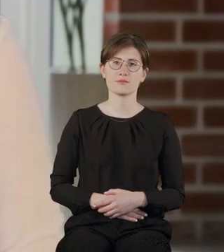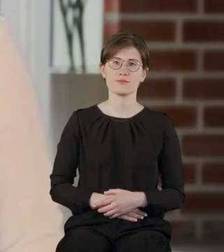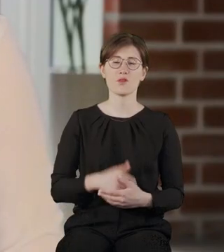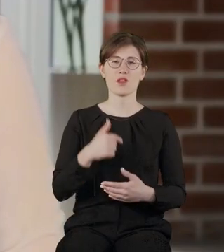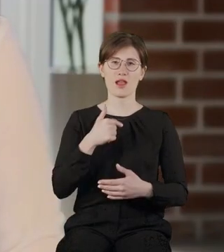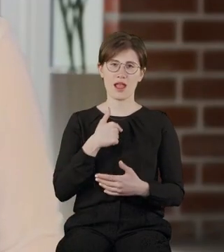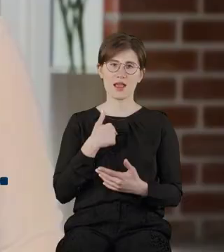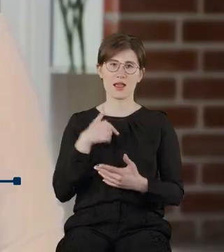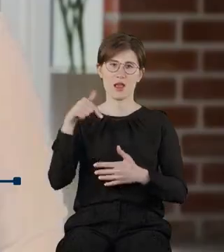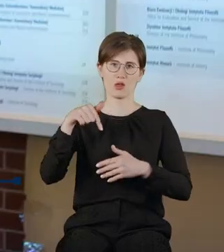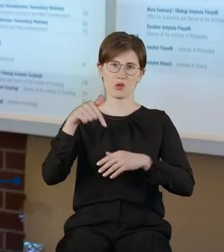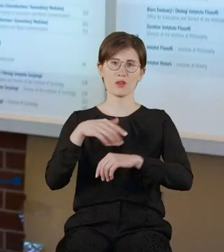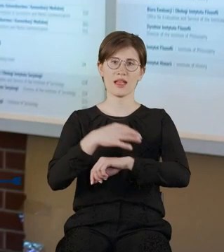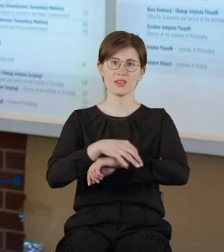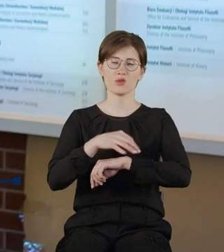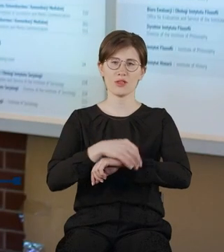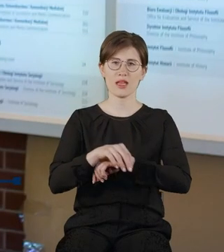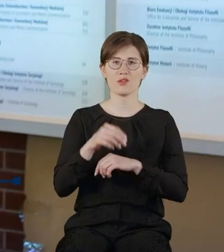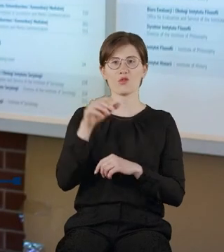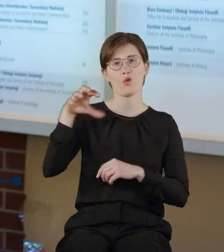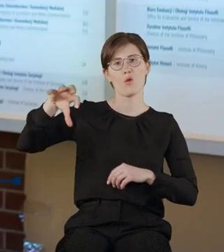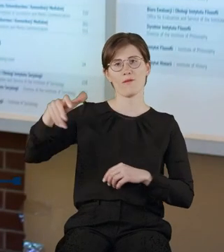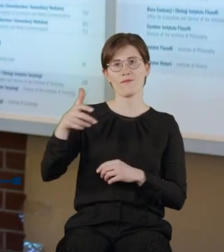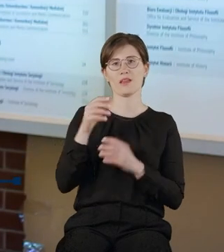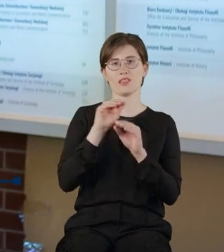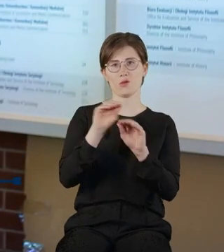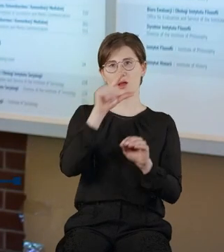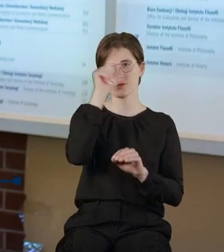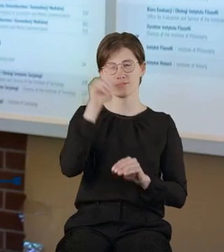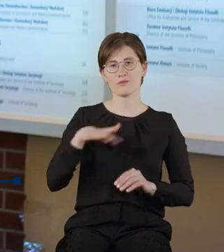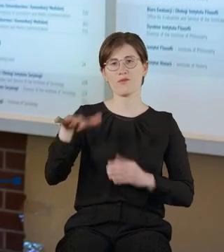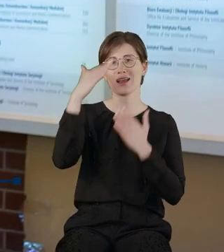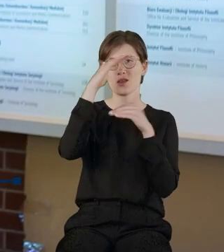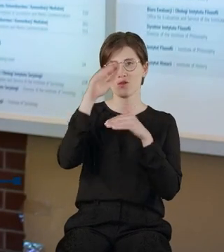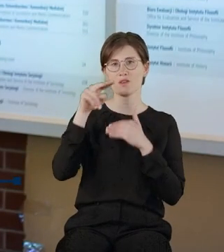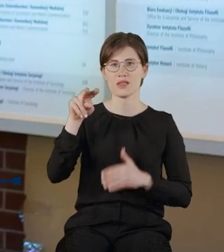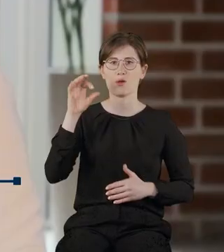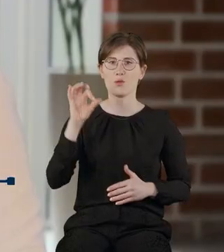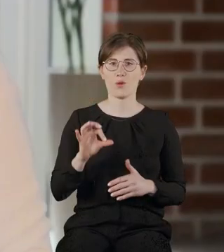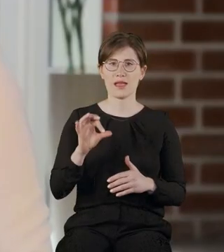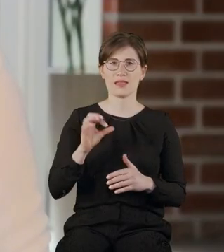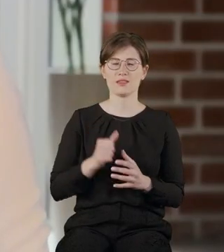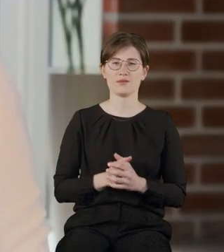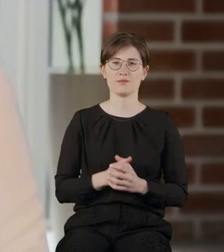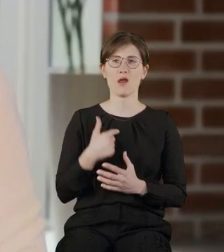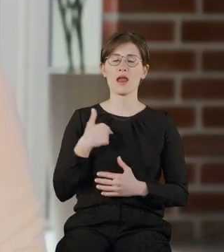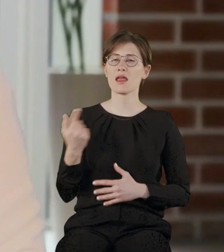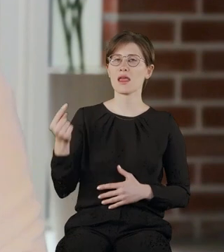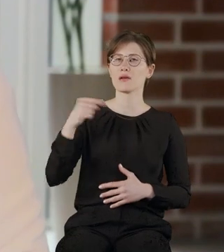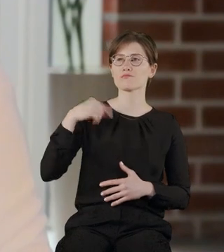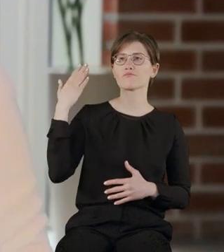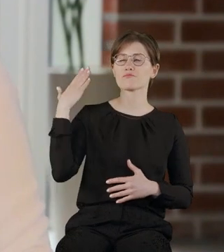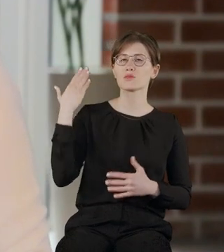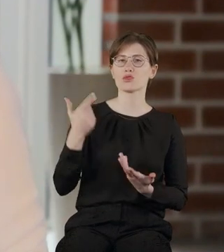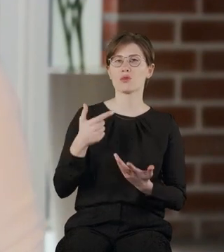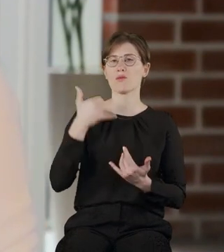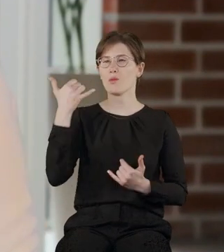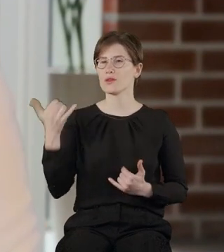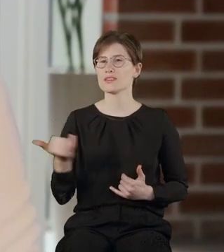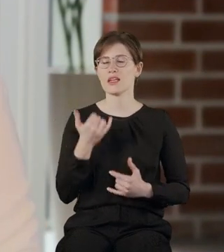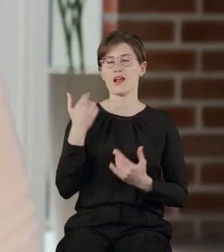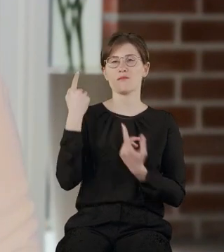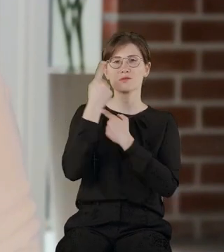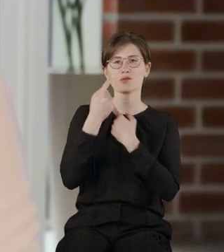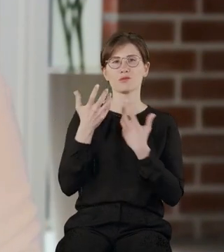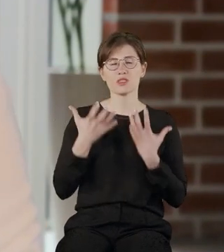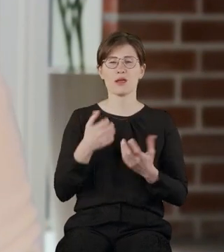Jestem studentką na Wydziale Nauk Społecznych w Katowicach na Uniwersytecie Śląskim. Ja przyszłam tutaj, ponieważ od zawsze chciałam